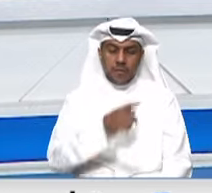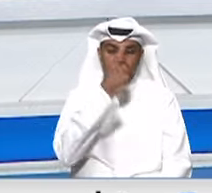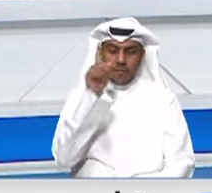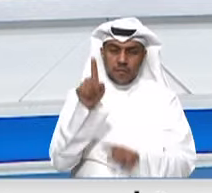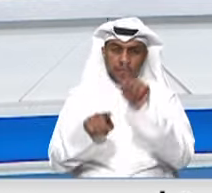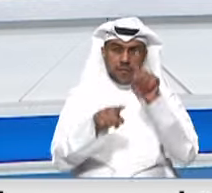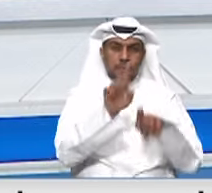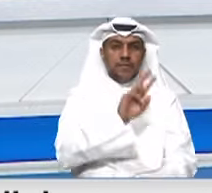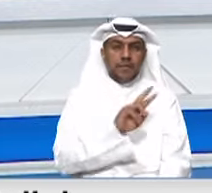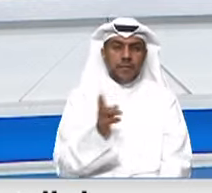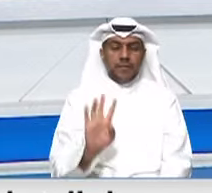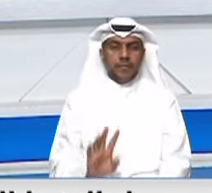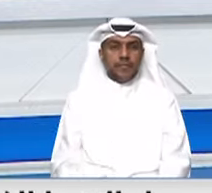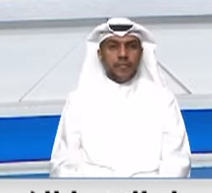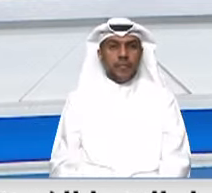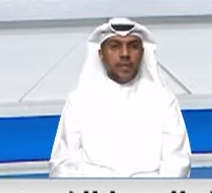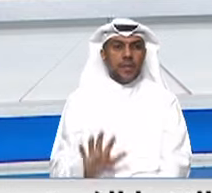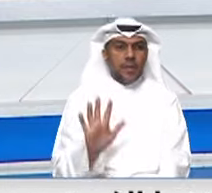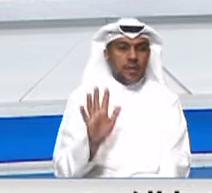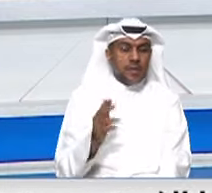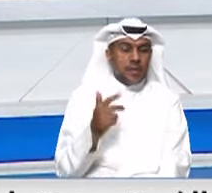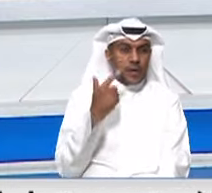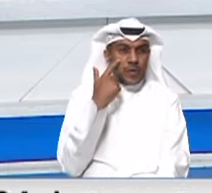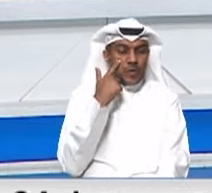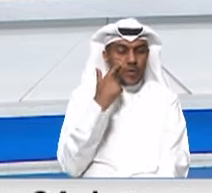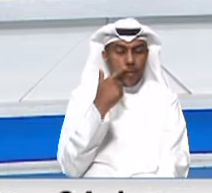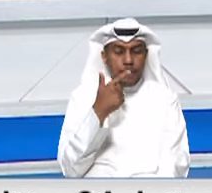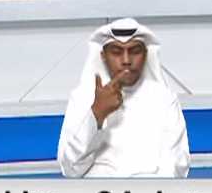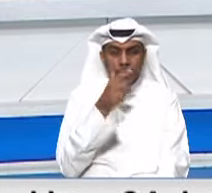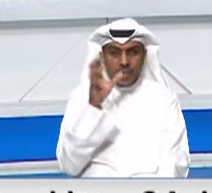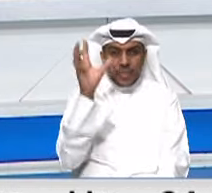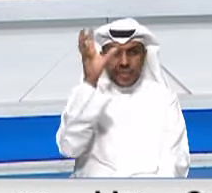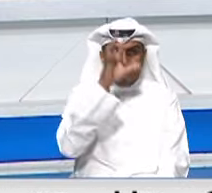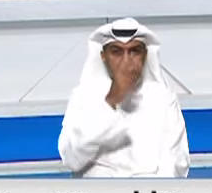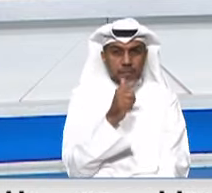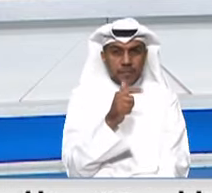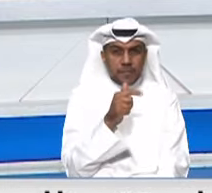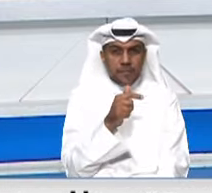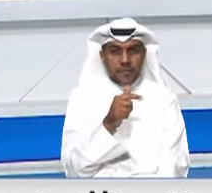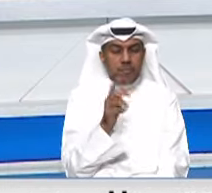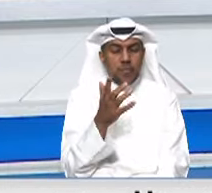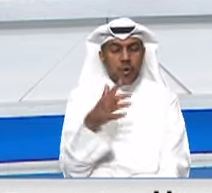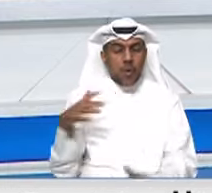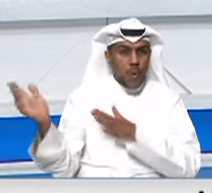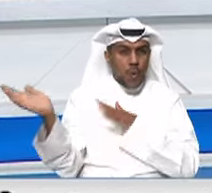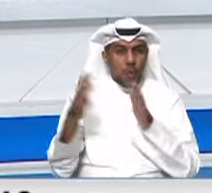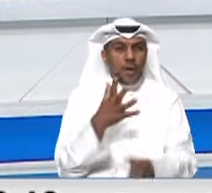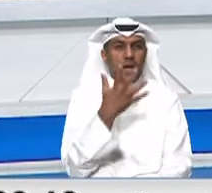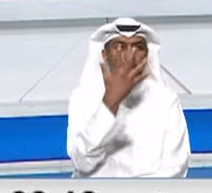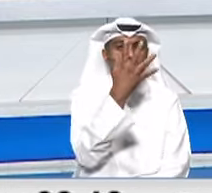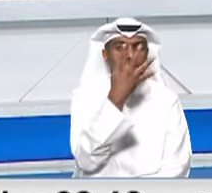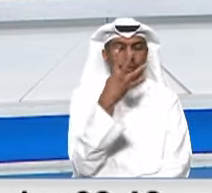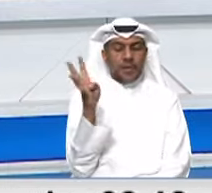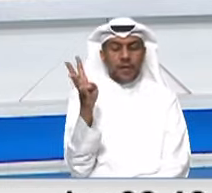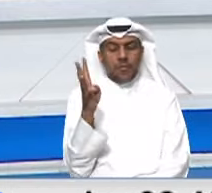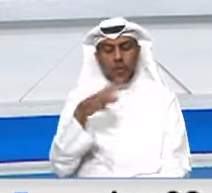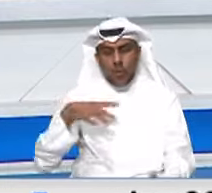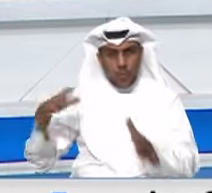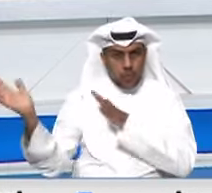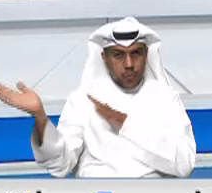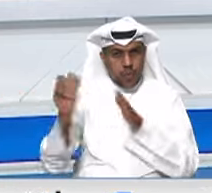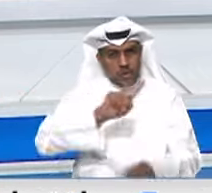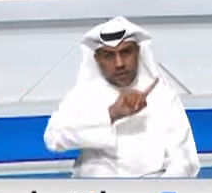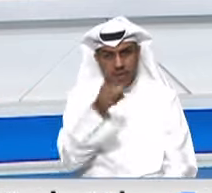معينة. كذلك تكون هذه السحب يصاحبها نشاط الرياح قد تصل سرعة الرياح إلى 45 كيلومتر في